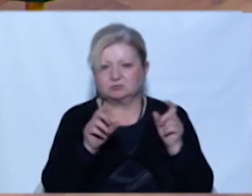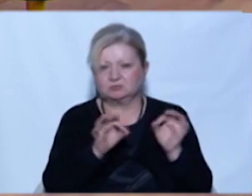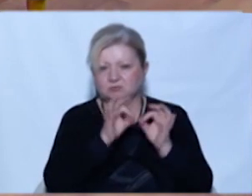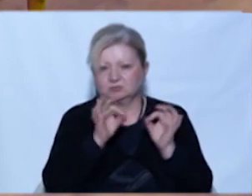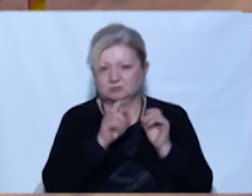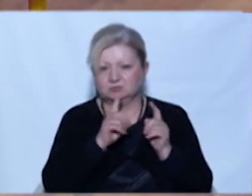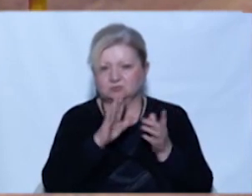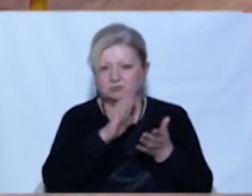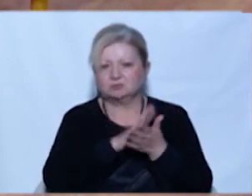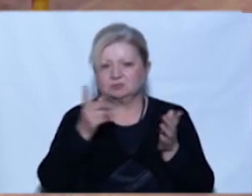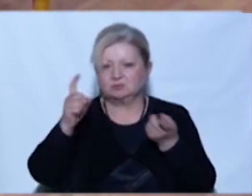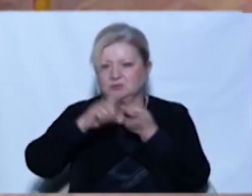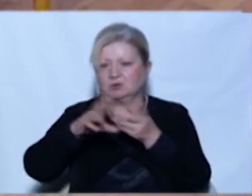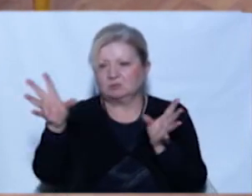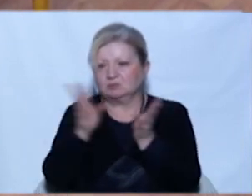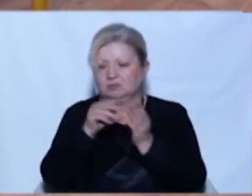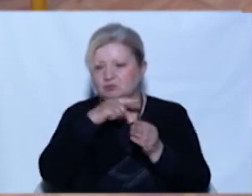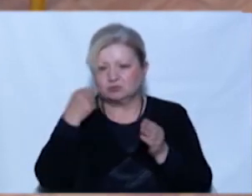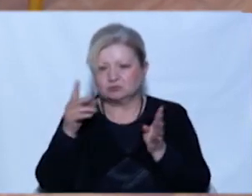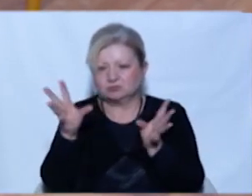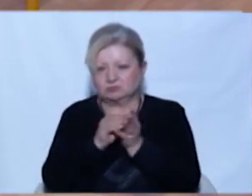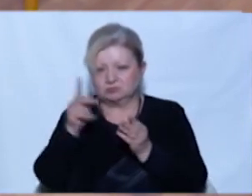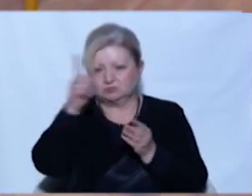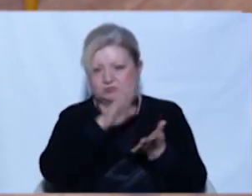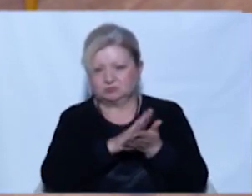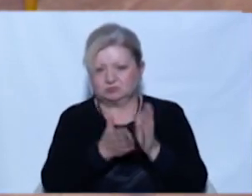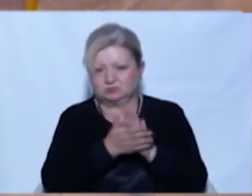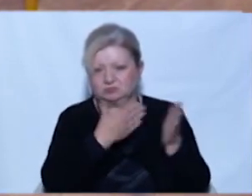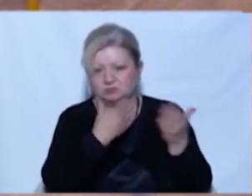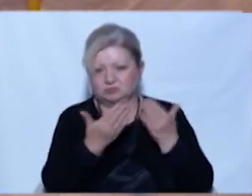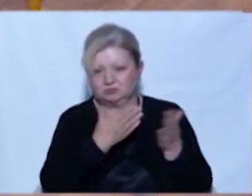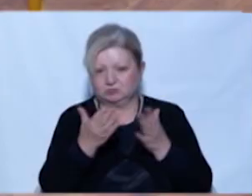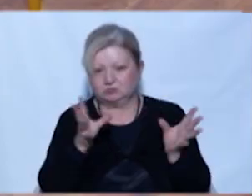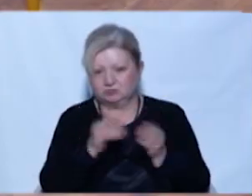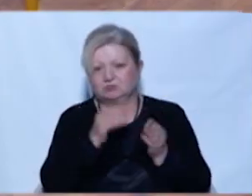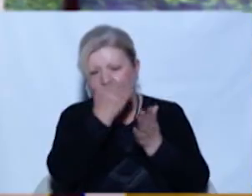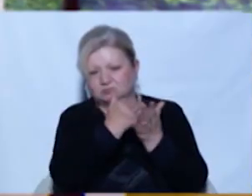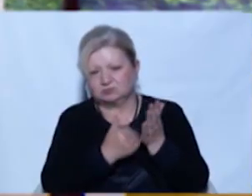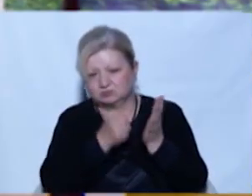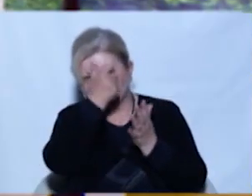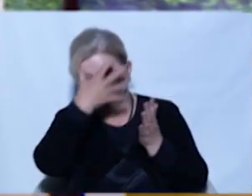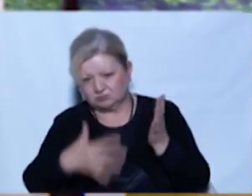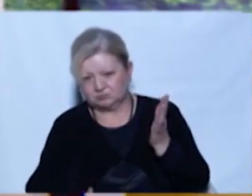შეთანხმებას აწარმოებდა რუსეთის კართან და ასე შემდეგ და ასე შემდეგ.